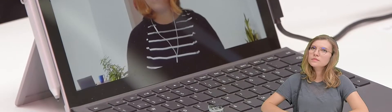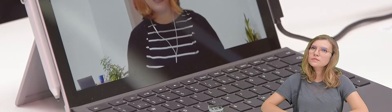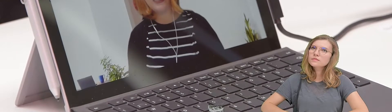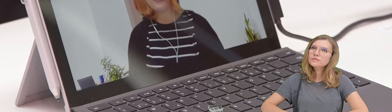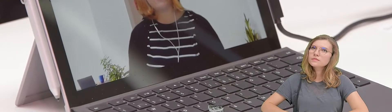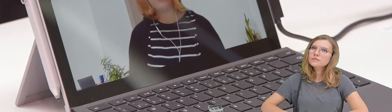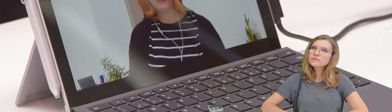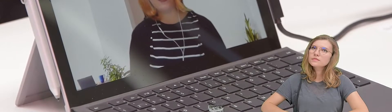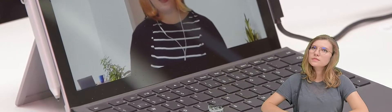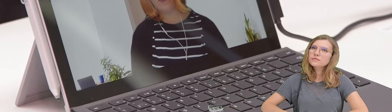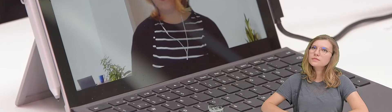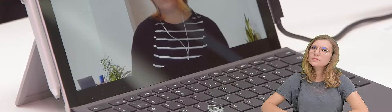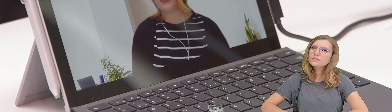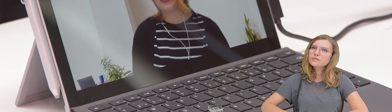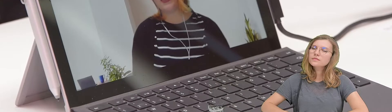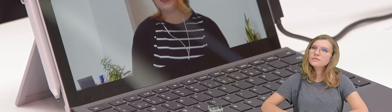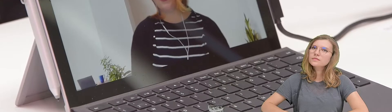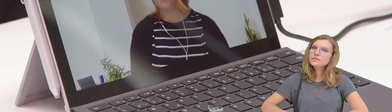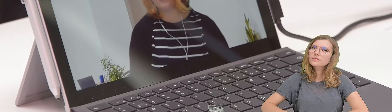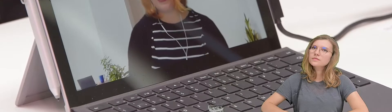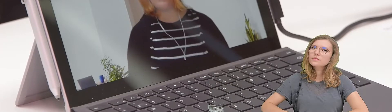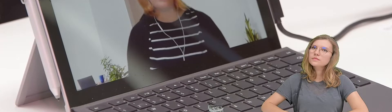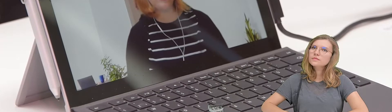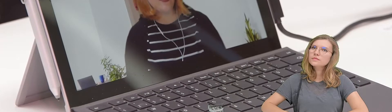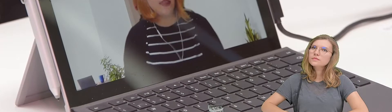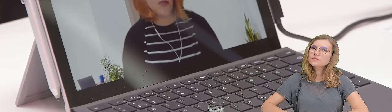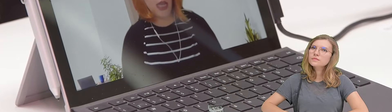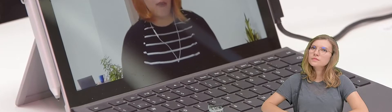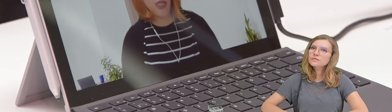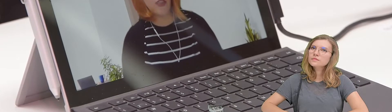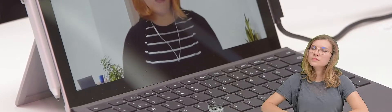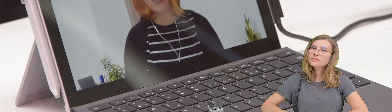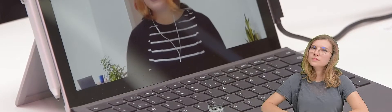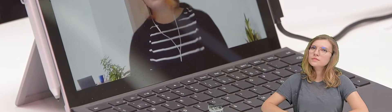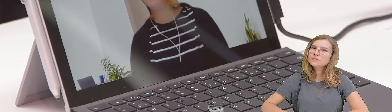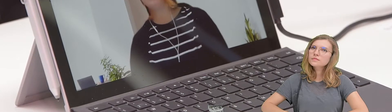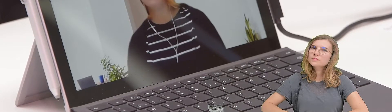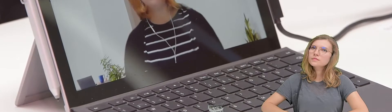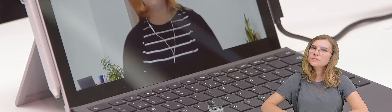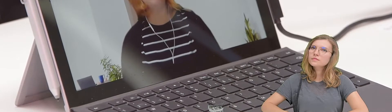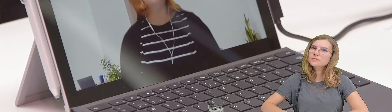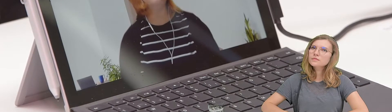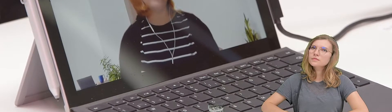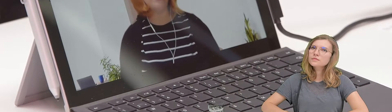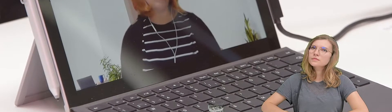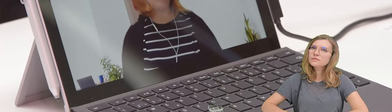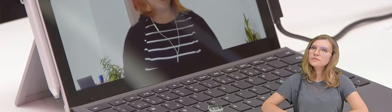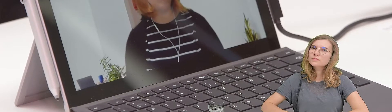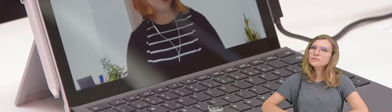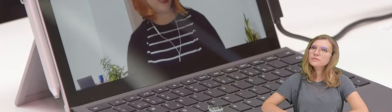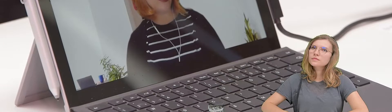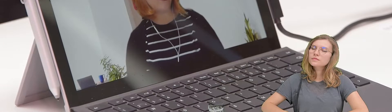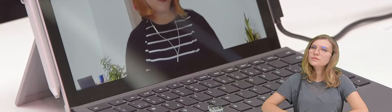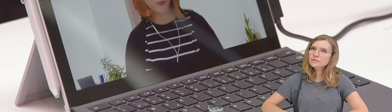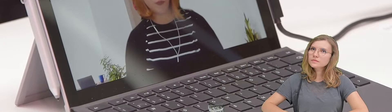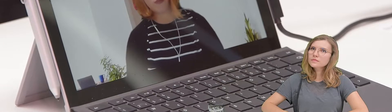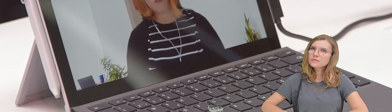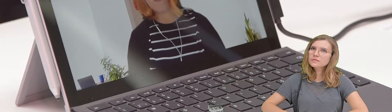Und man kann das machen, dass die Kinder alleine damit arbeiten. Man kann sie aber zum Beispiel auch in 2er-Gruppen